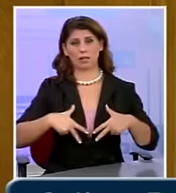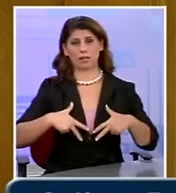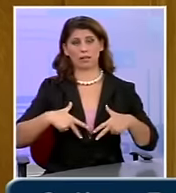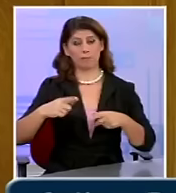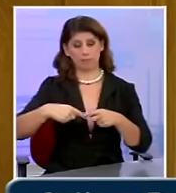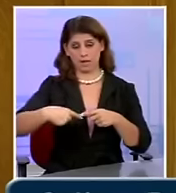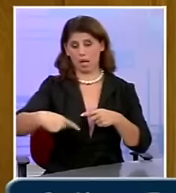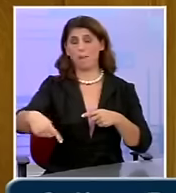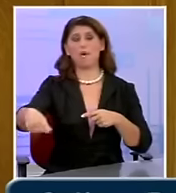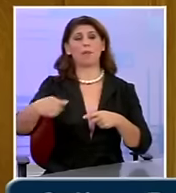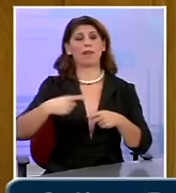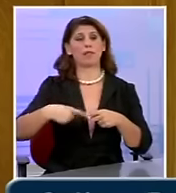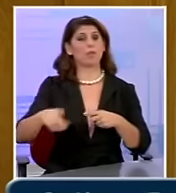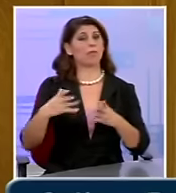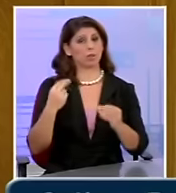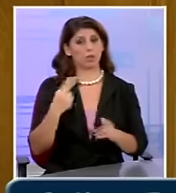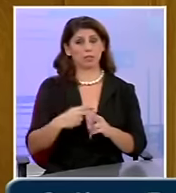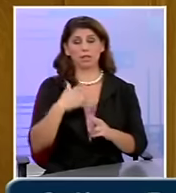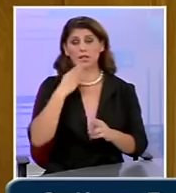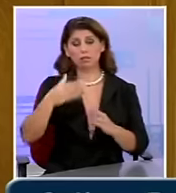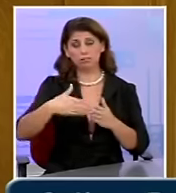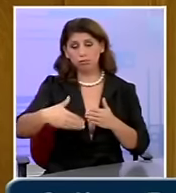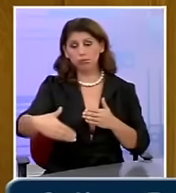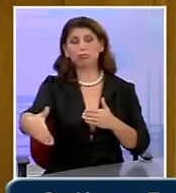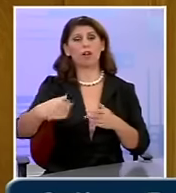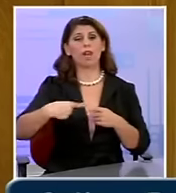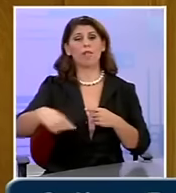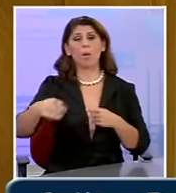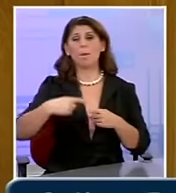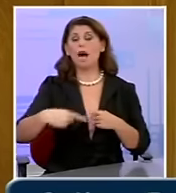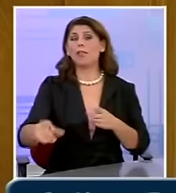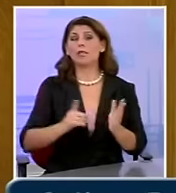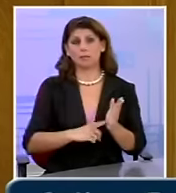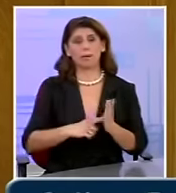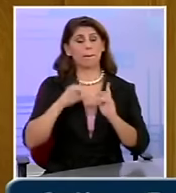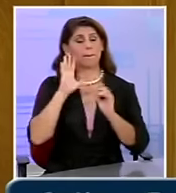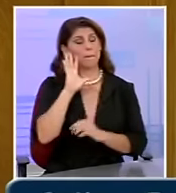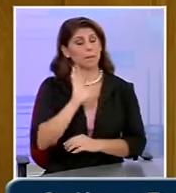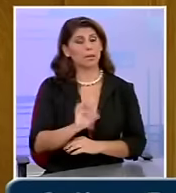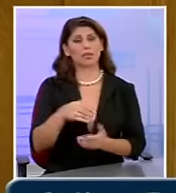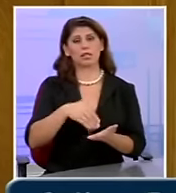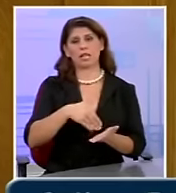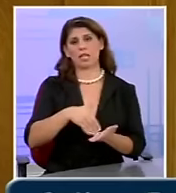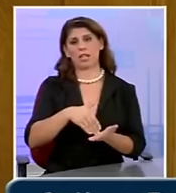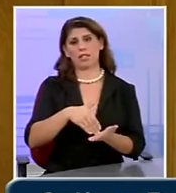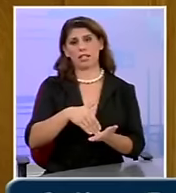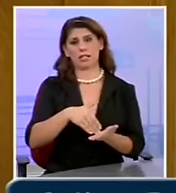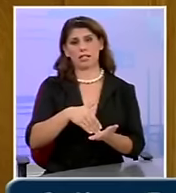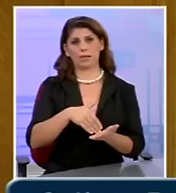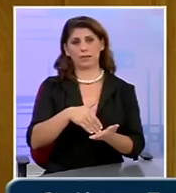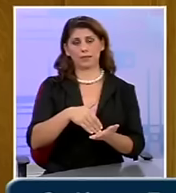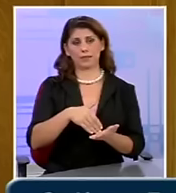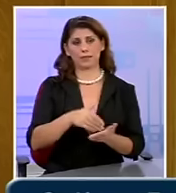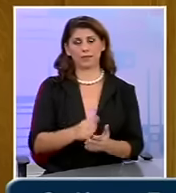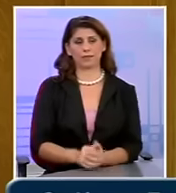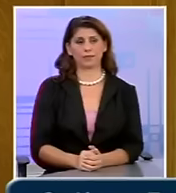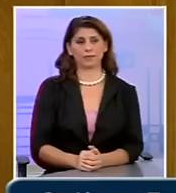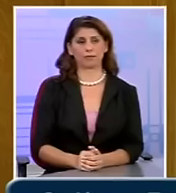λοιπόν εβδομάδες θα είναι καθοριστικές, γιατί σε αυτές τις επόμενες εβδομάδες θα πρέπει πραγματικά να ξεκαθαριστεί